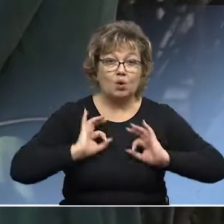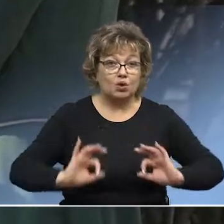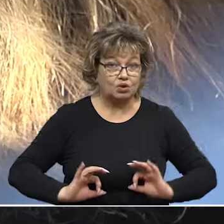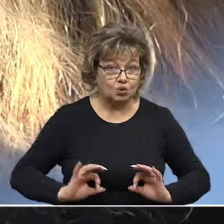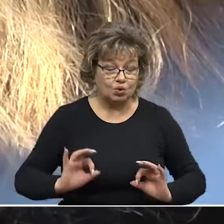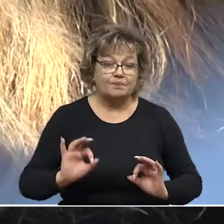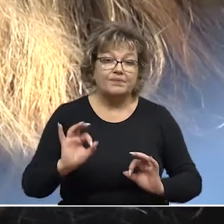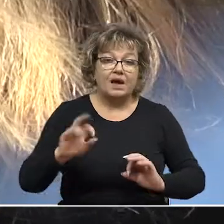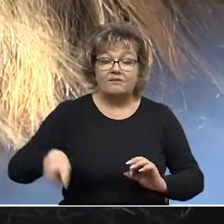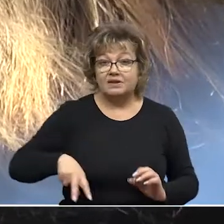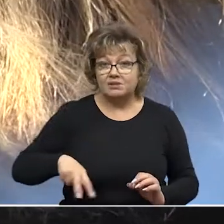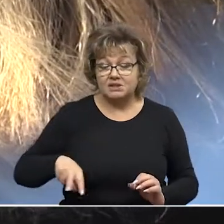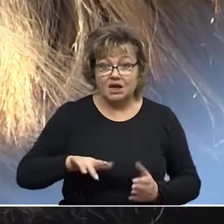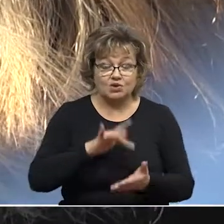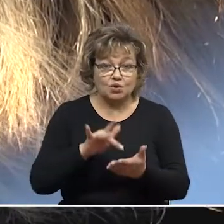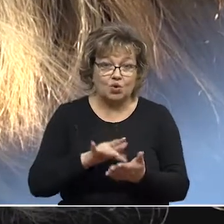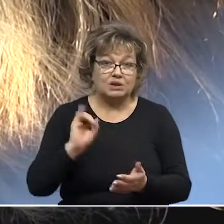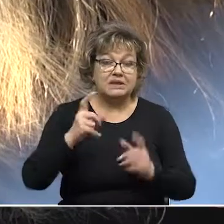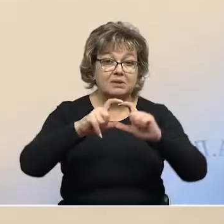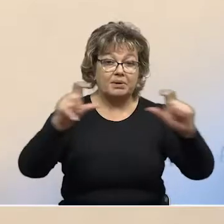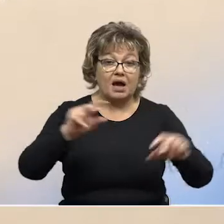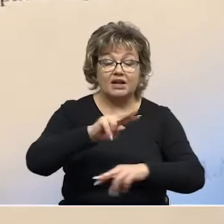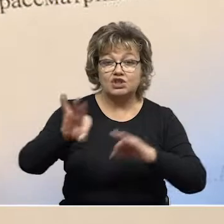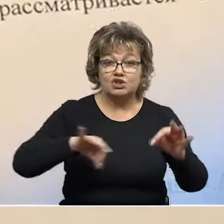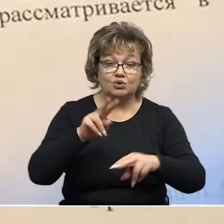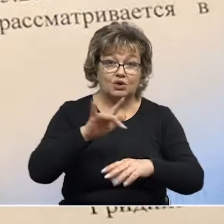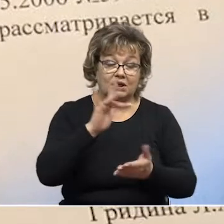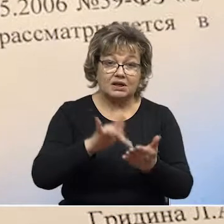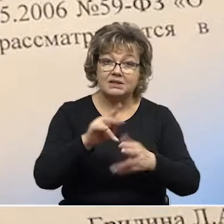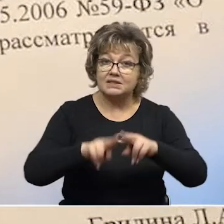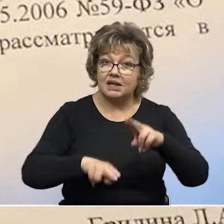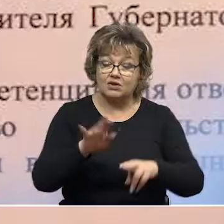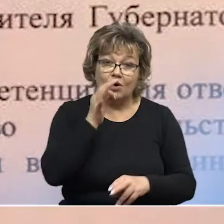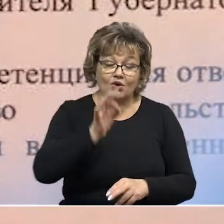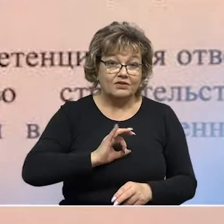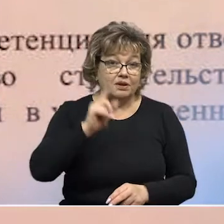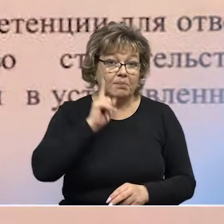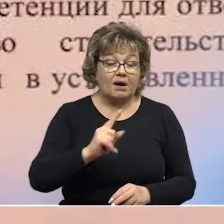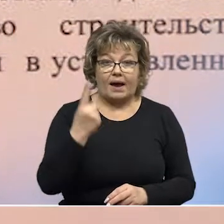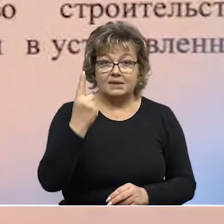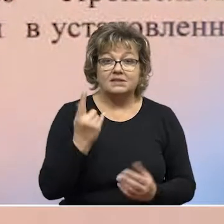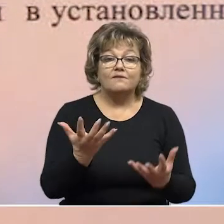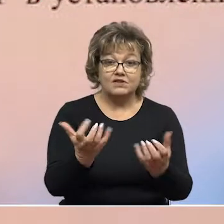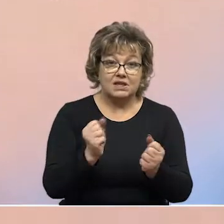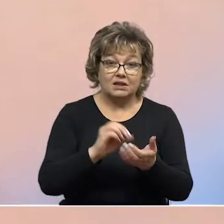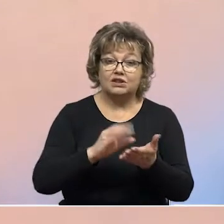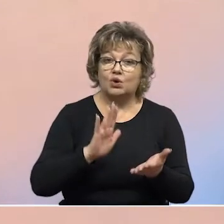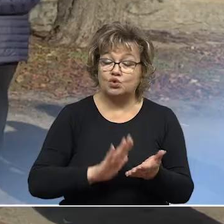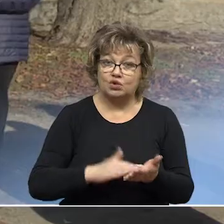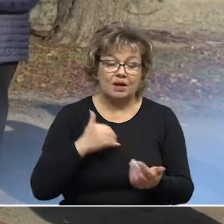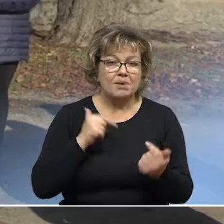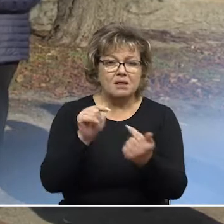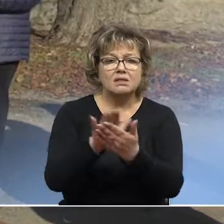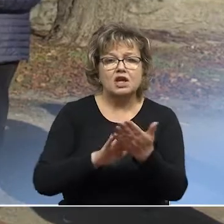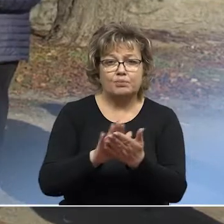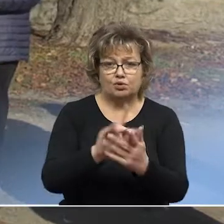в прокуратуру Пролетарского района, в администрацию города и департамент архитектуры и градостроительства. Ответ пока везде один – взято на учет.